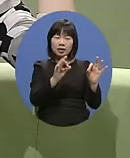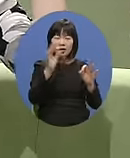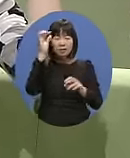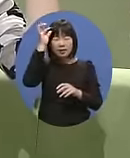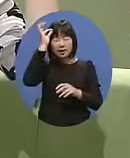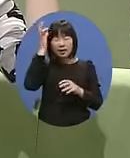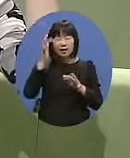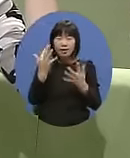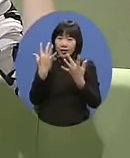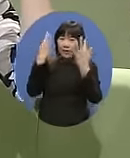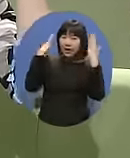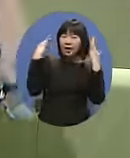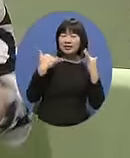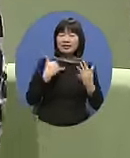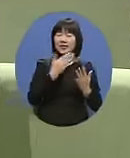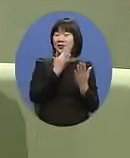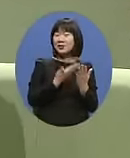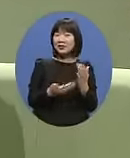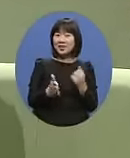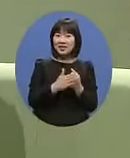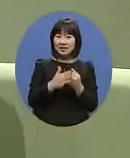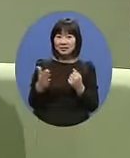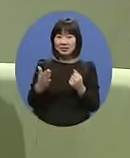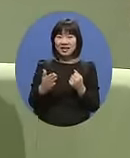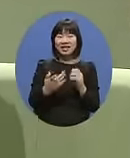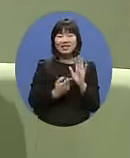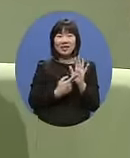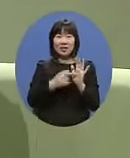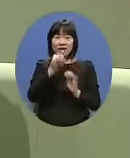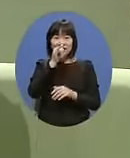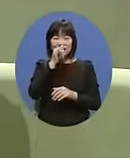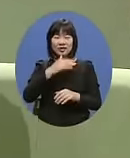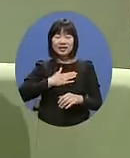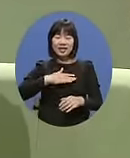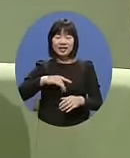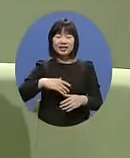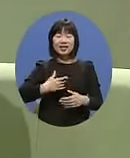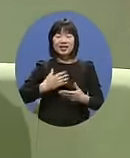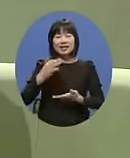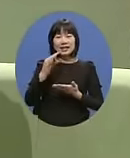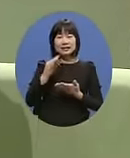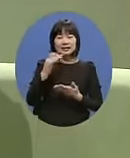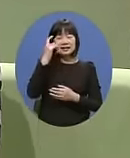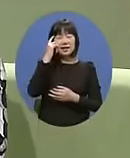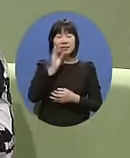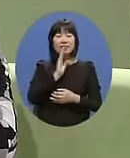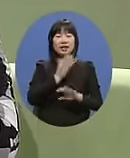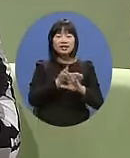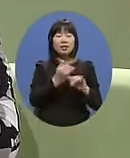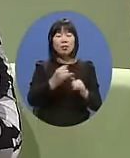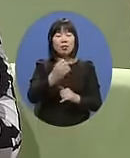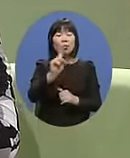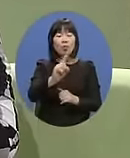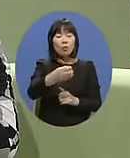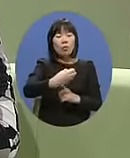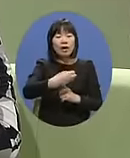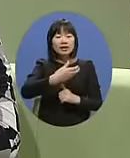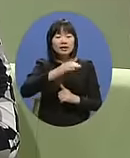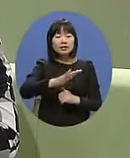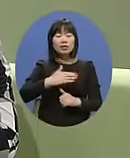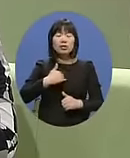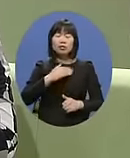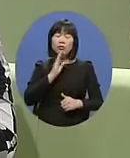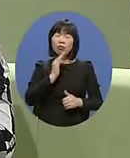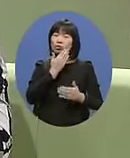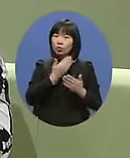머리카락을 휘날리면서 난 소중하니까 네. 이거 나오잖아요. 이게 자기 가치감이에요. 아무리 뭐 남들이 뭐라 그래도 나는 내가 참